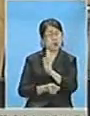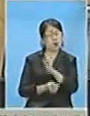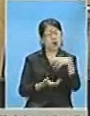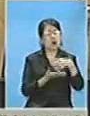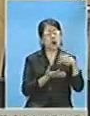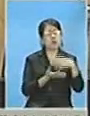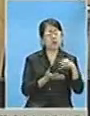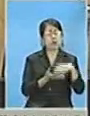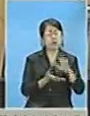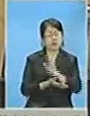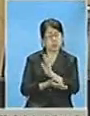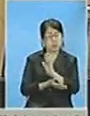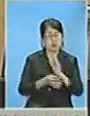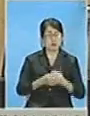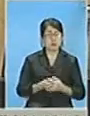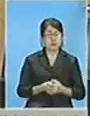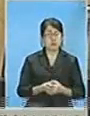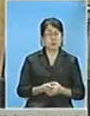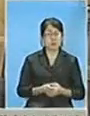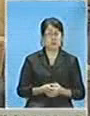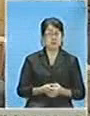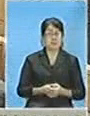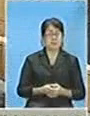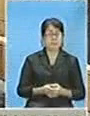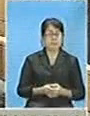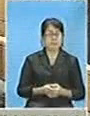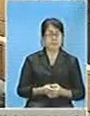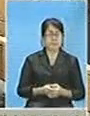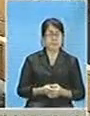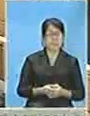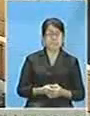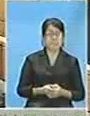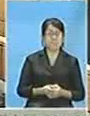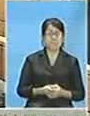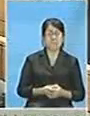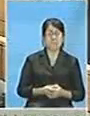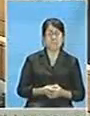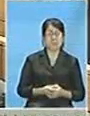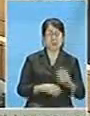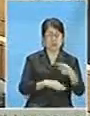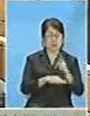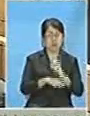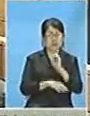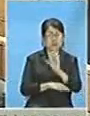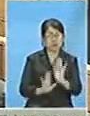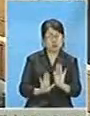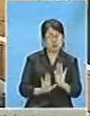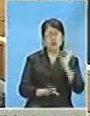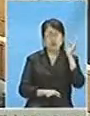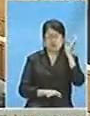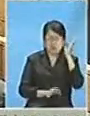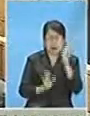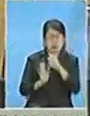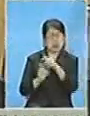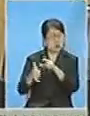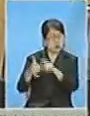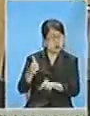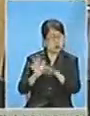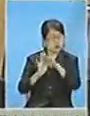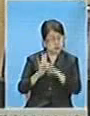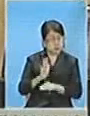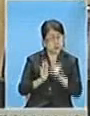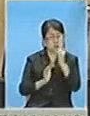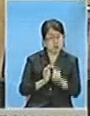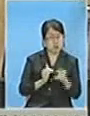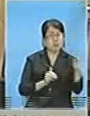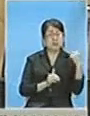อยู่คือให้ฟังให้จบก่อนได้ไหมครับให้จบแล้วท่านจึงขอ